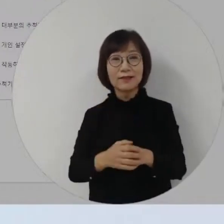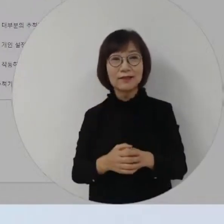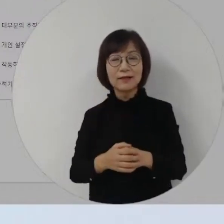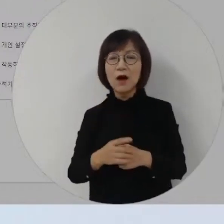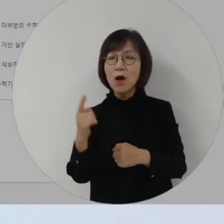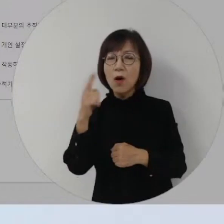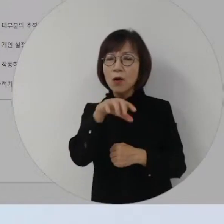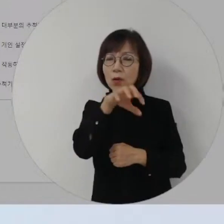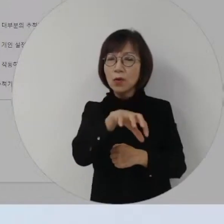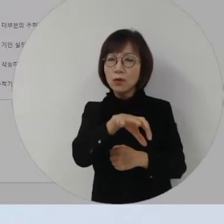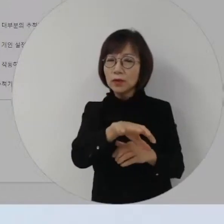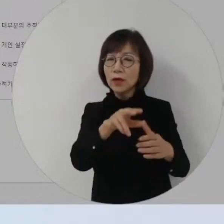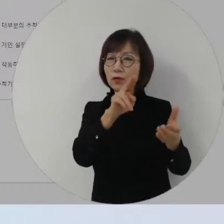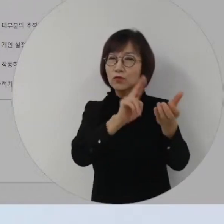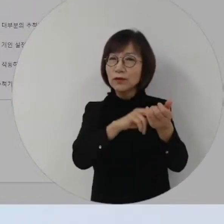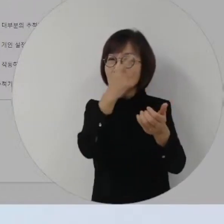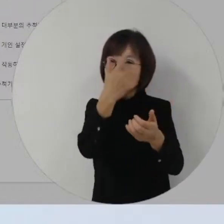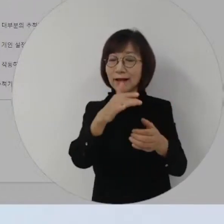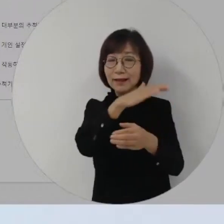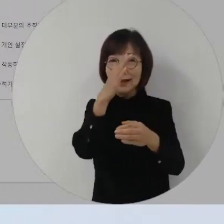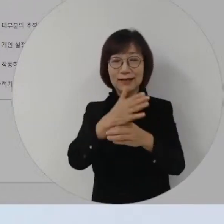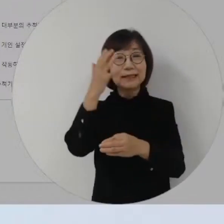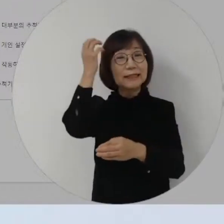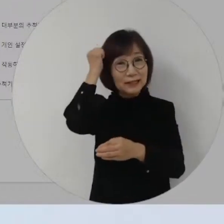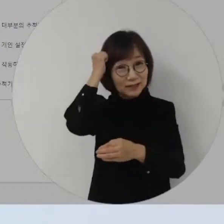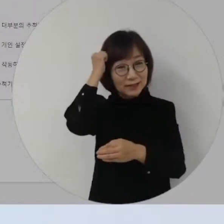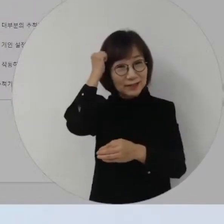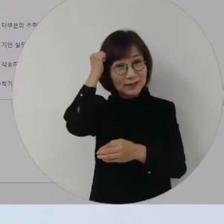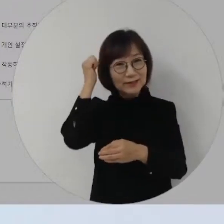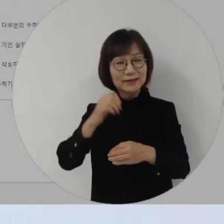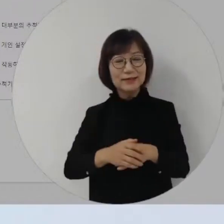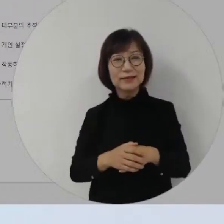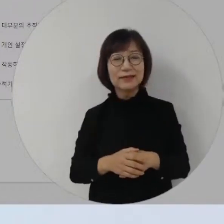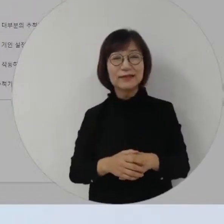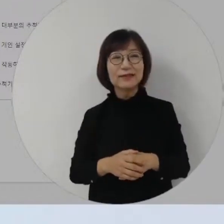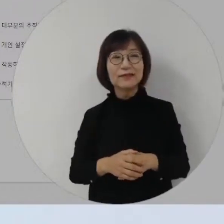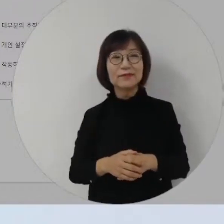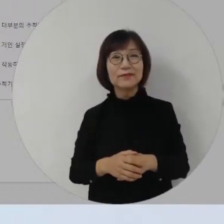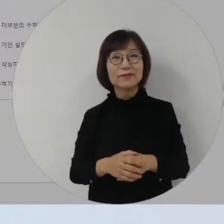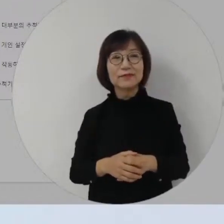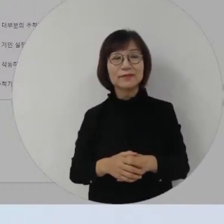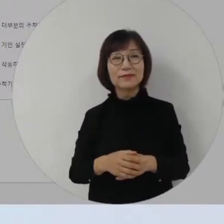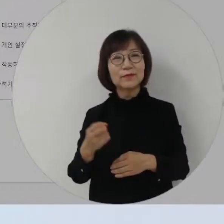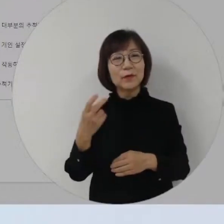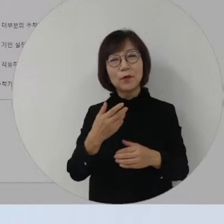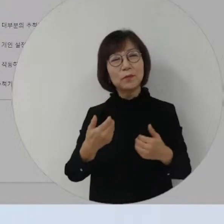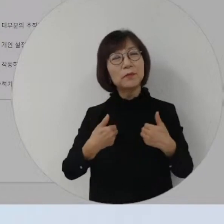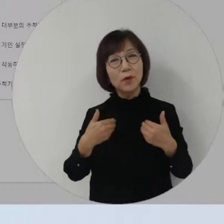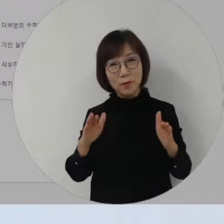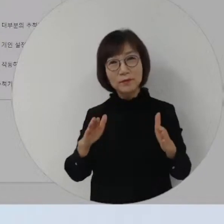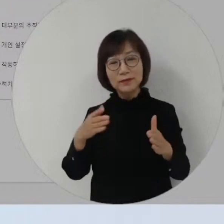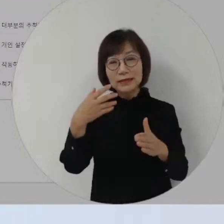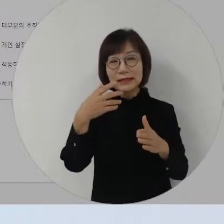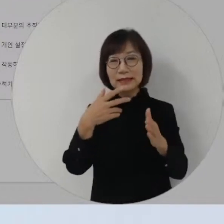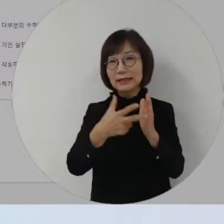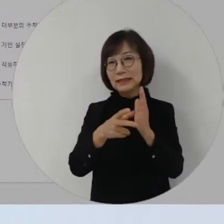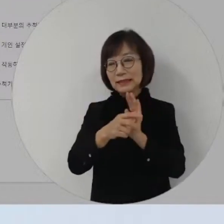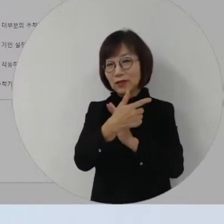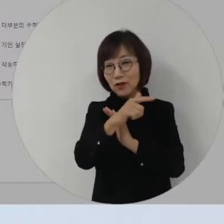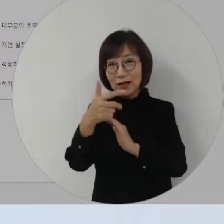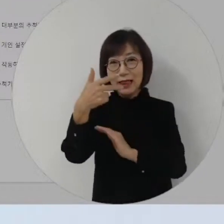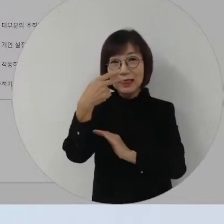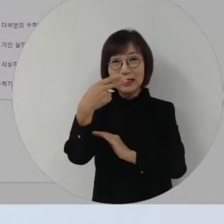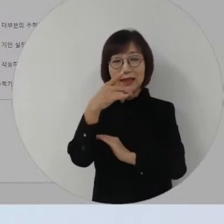데이터들입니다. 캐시도 체크해 주시고요. 요 앞에 체크박스를 클릭해서 이렇게 체크를 해주세요.